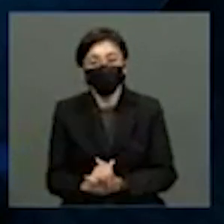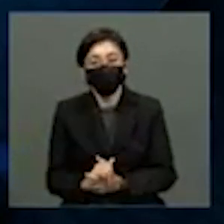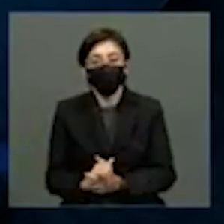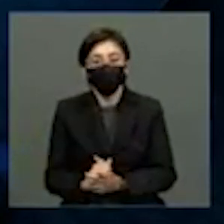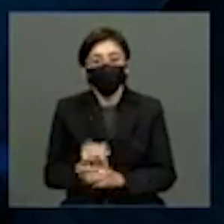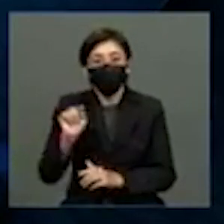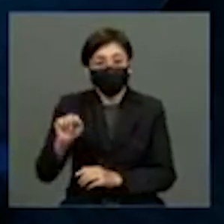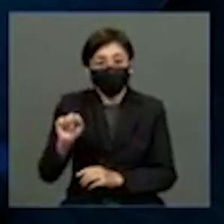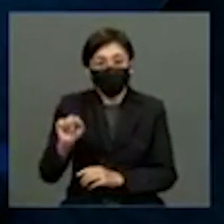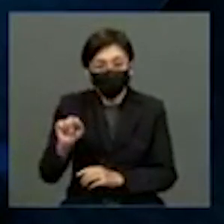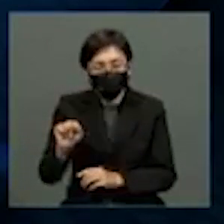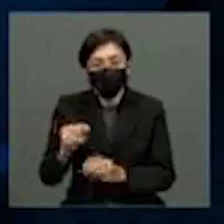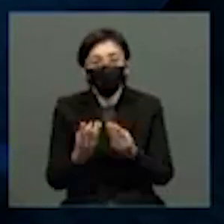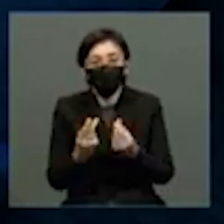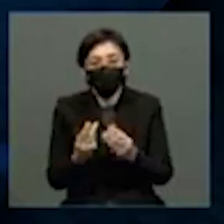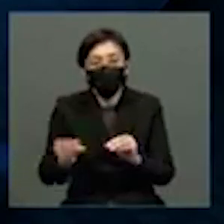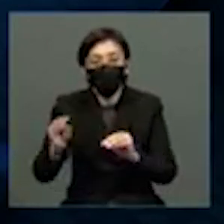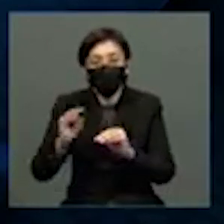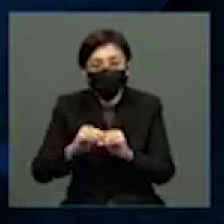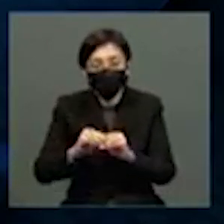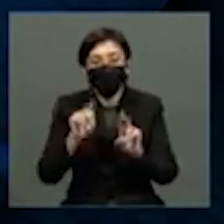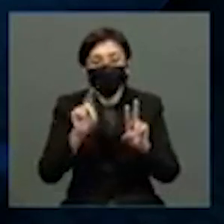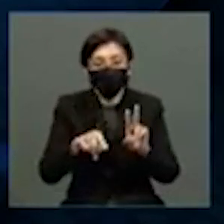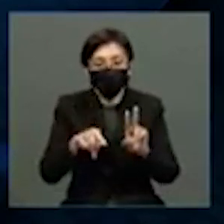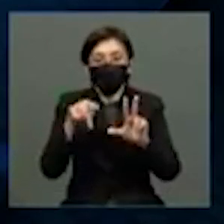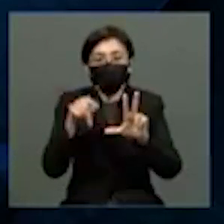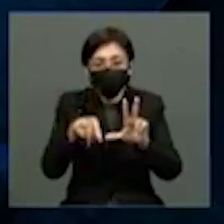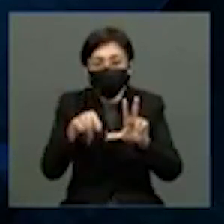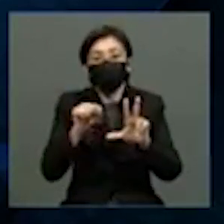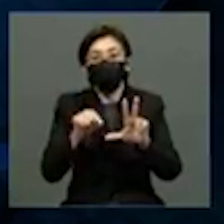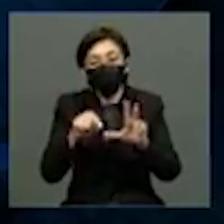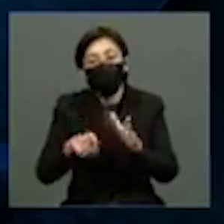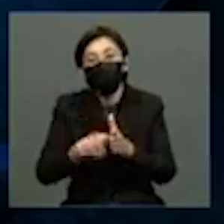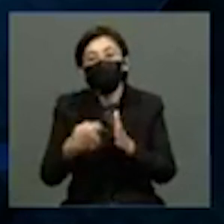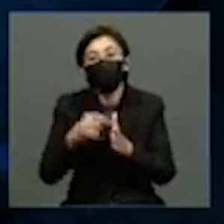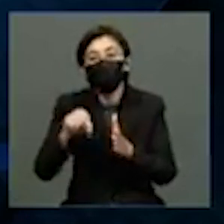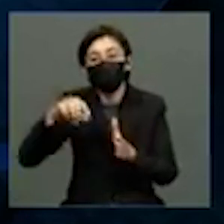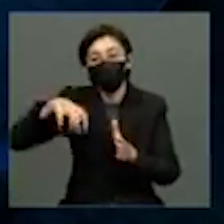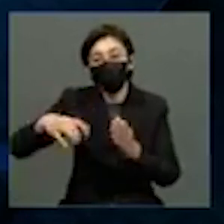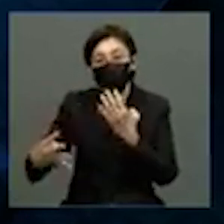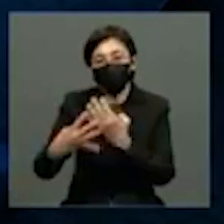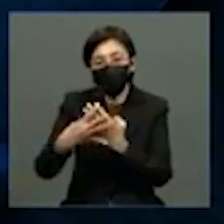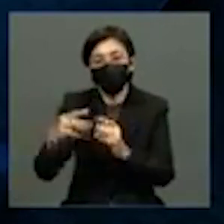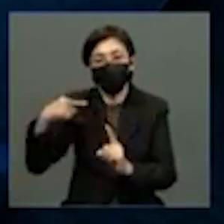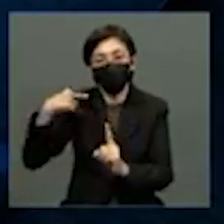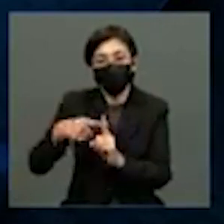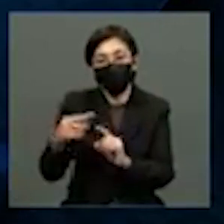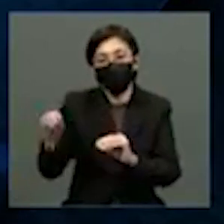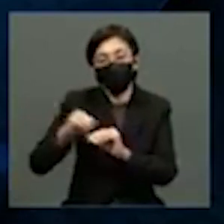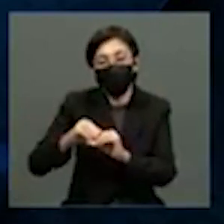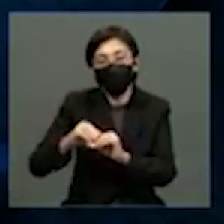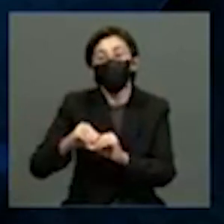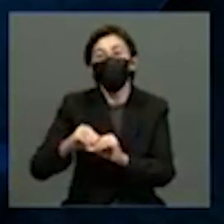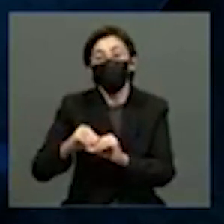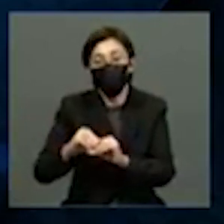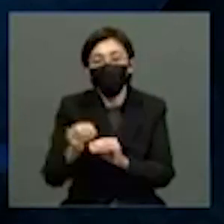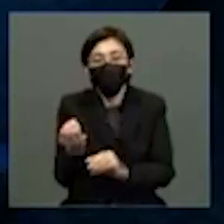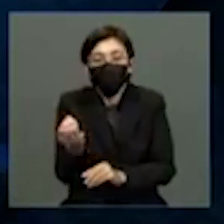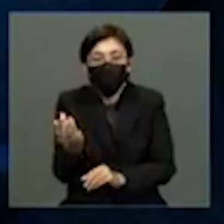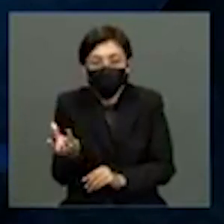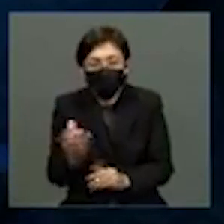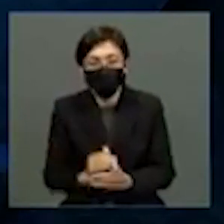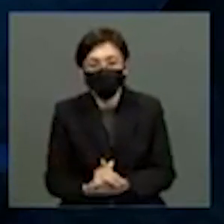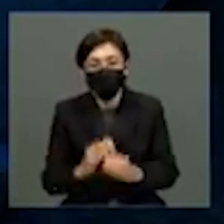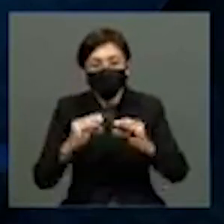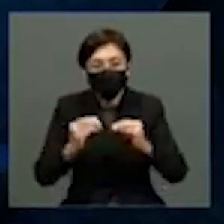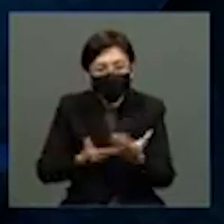ยอดที่ทำให้ตัวเลขเพิ่มขึ้นเป็น 2,000 3,000 ที่ว่านี้ก็มาจากทางเรือนจำซึ่งในที่ประชุมก็ได้มีการพูดคุยแล้วก็ให้